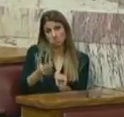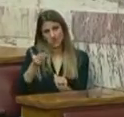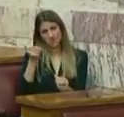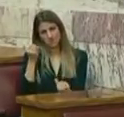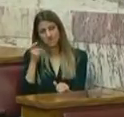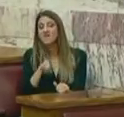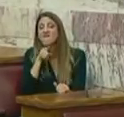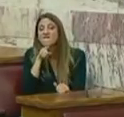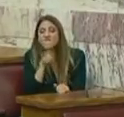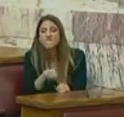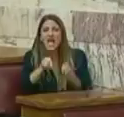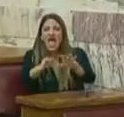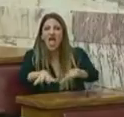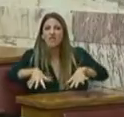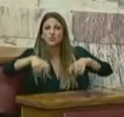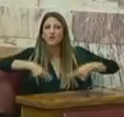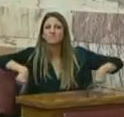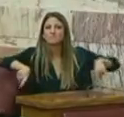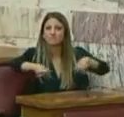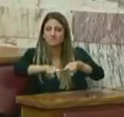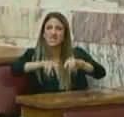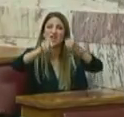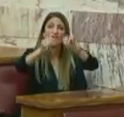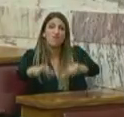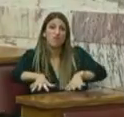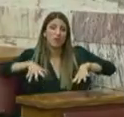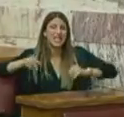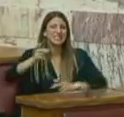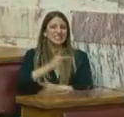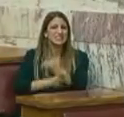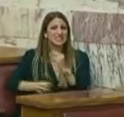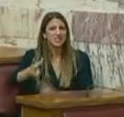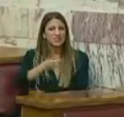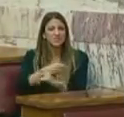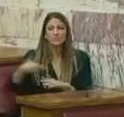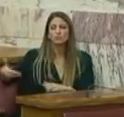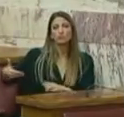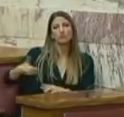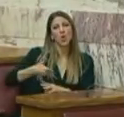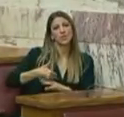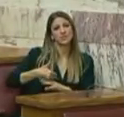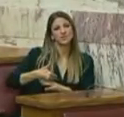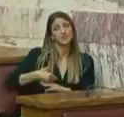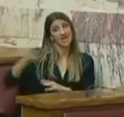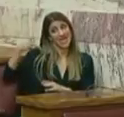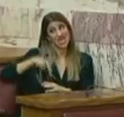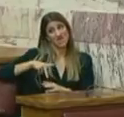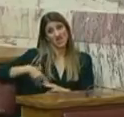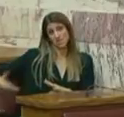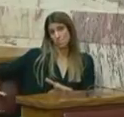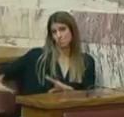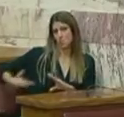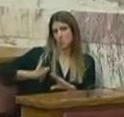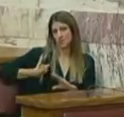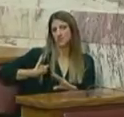αυτή την αίθουσα, η Βουλή συζήτησε την πρόταση της κυβέρνησης για